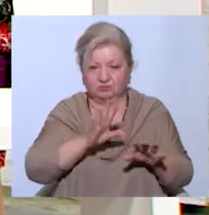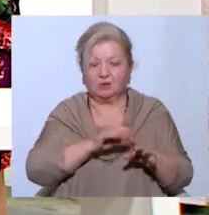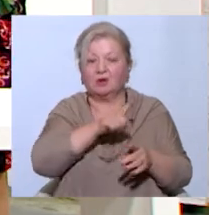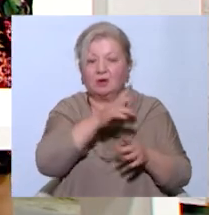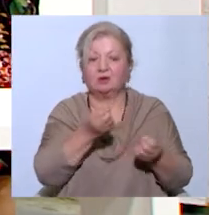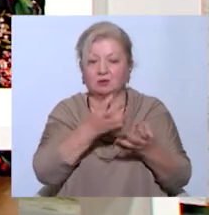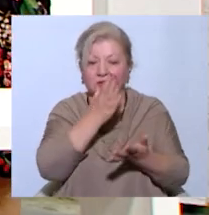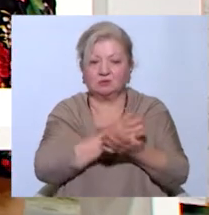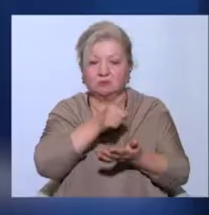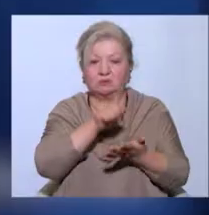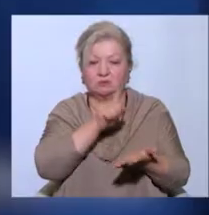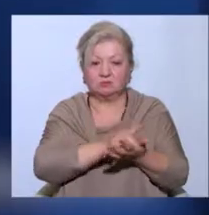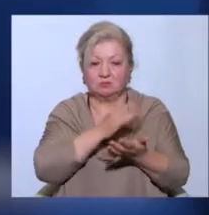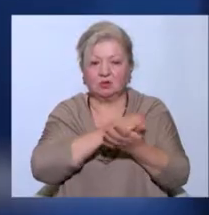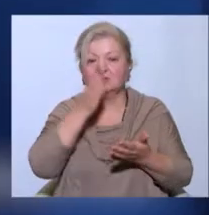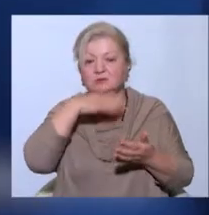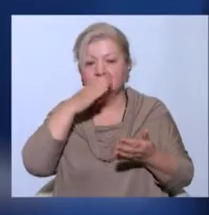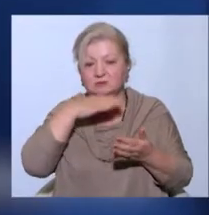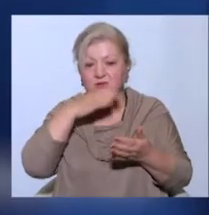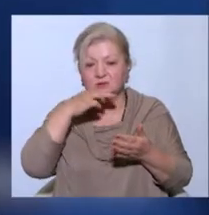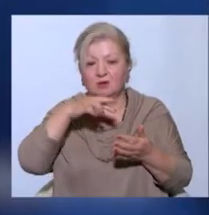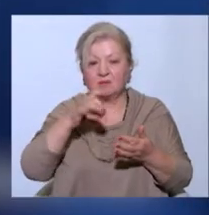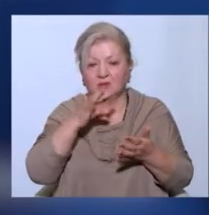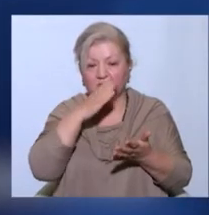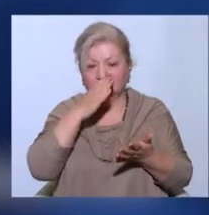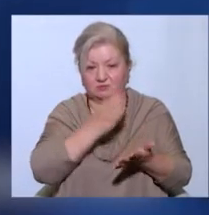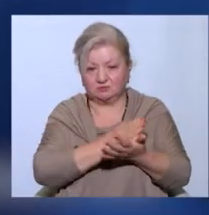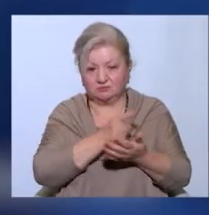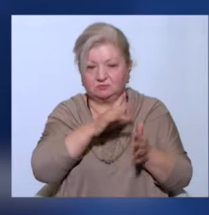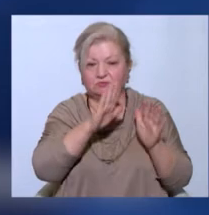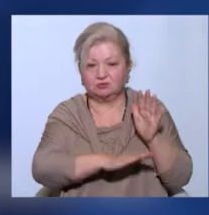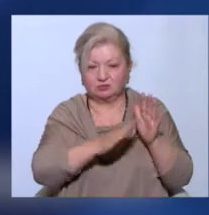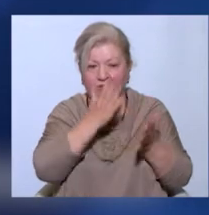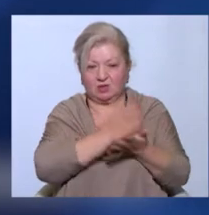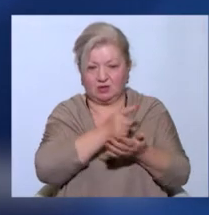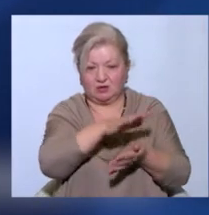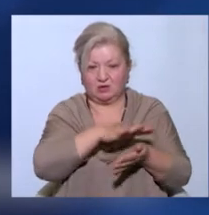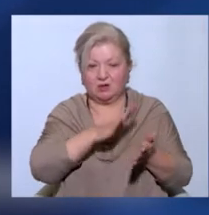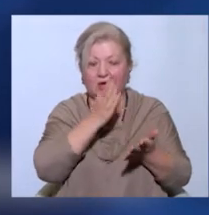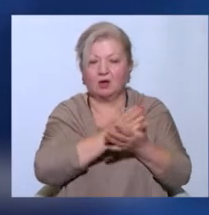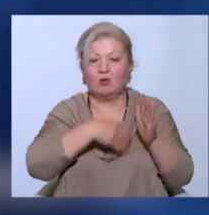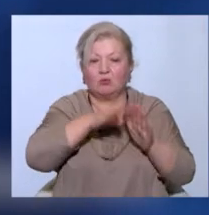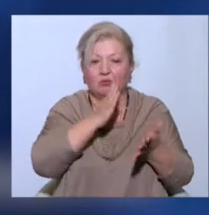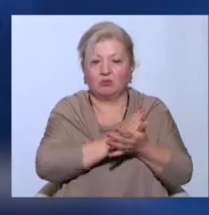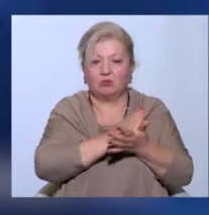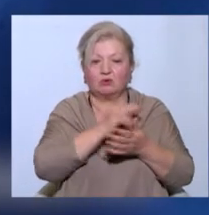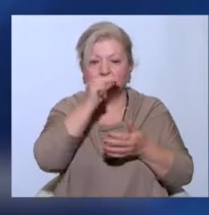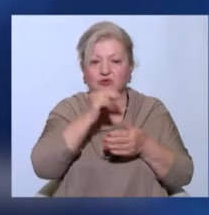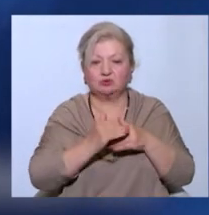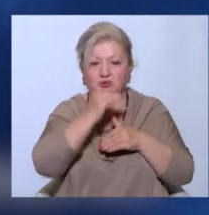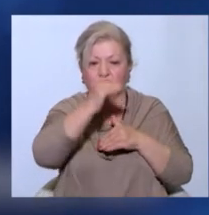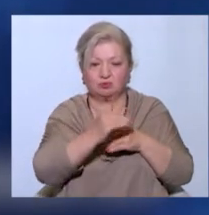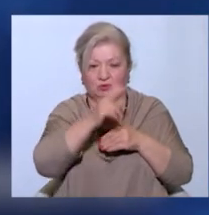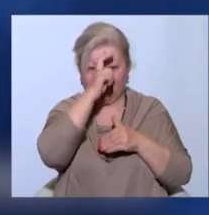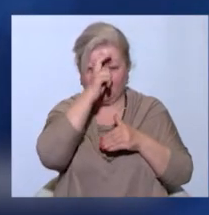რესურსები. მინერალური რესურსები, რომელიც მდებარეობს უფრო მეტად ქვეყნის ჩრდილო ცენტრალურ ნაწილში და სწორედ ეს